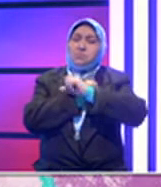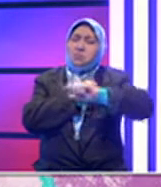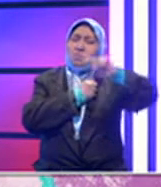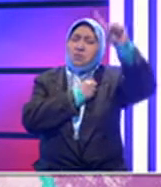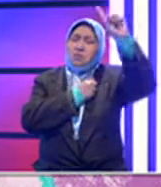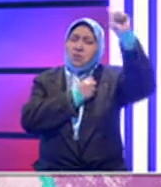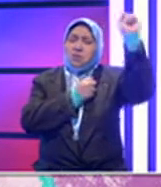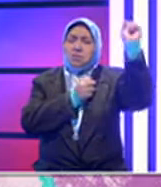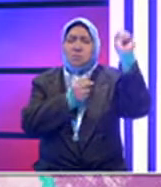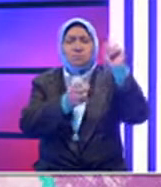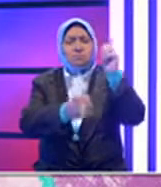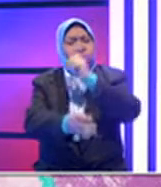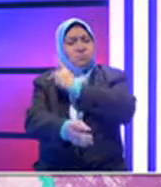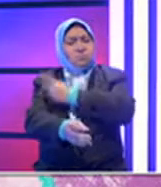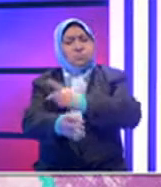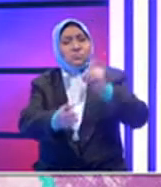yaumiddin